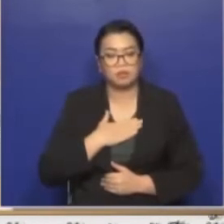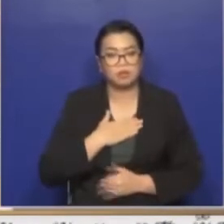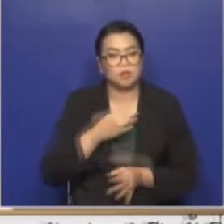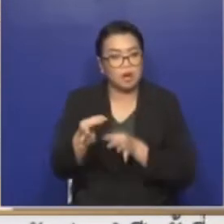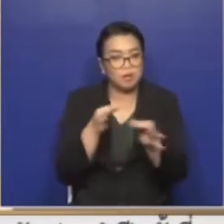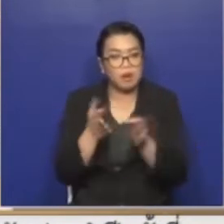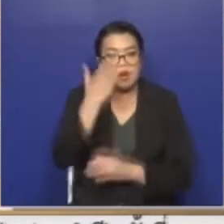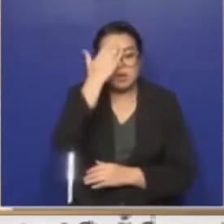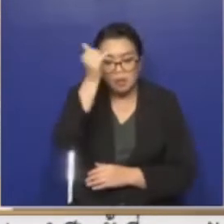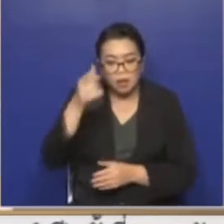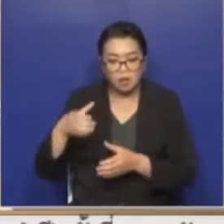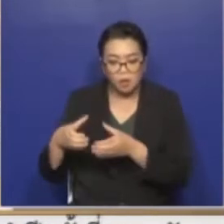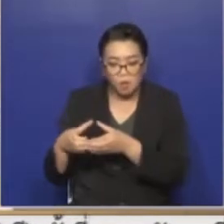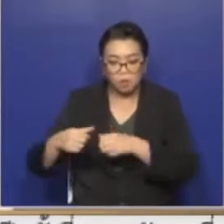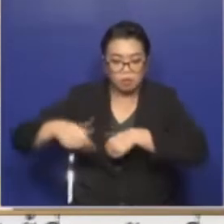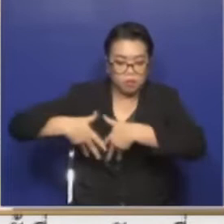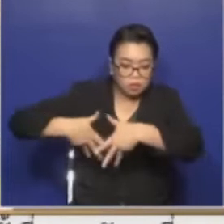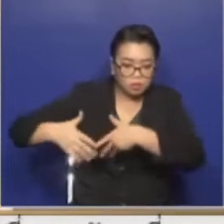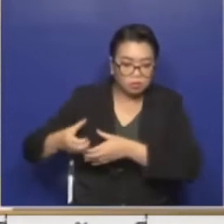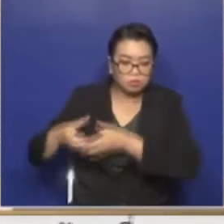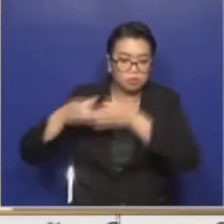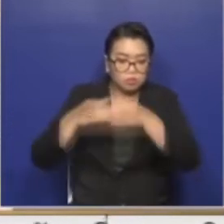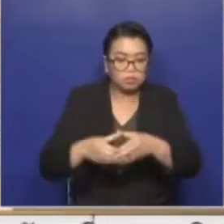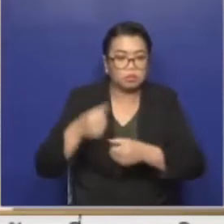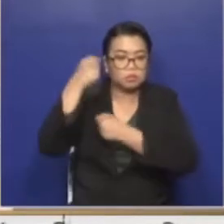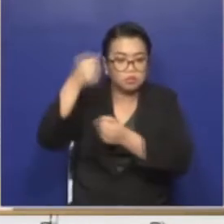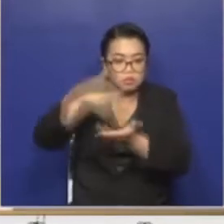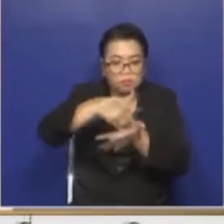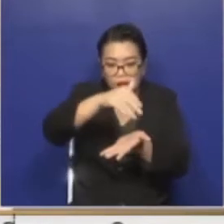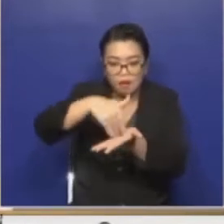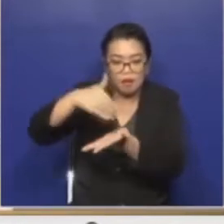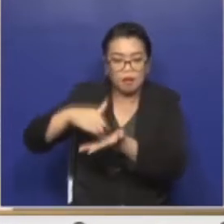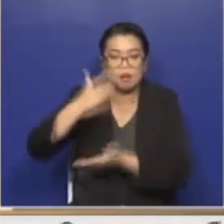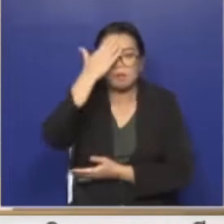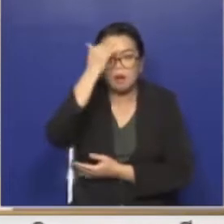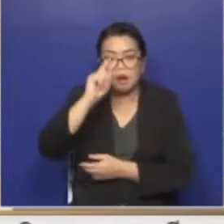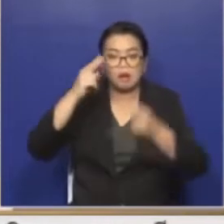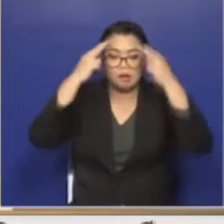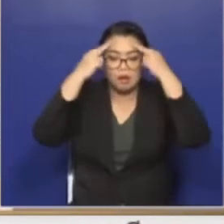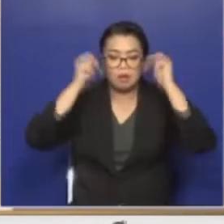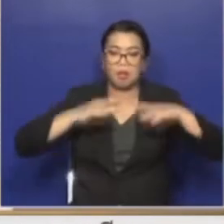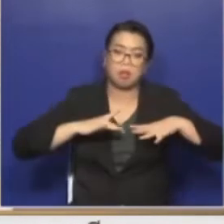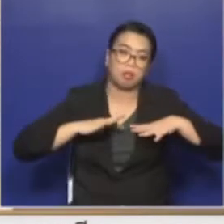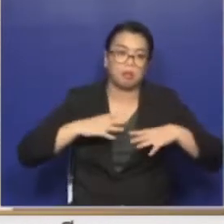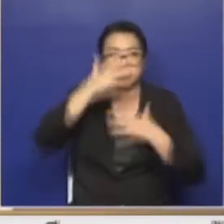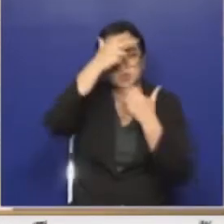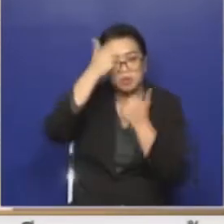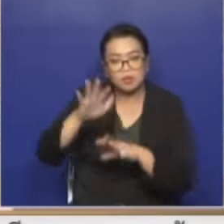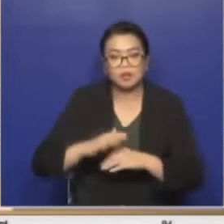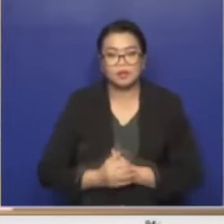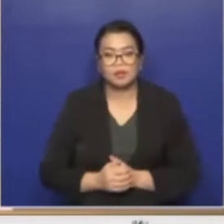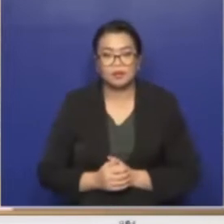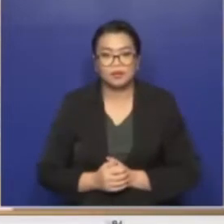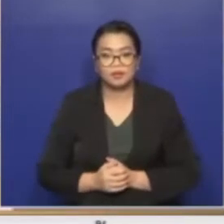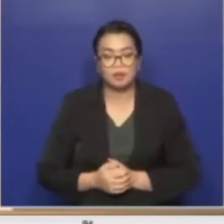มีคนออกมาไล่ท่านนายกเพราะว่าท่านนายกเนี่ยเพิกเฉยครับแล้วก็ไม่ปฏิบัติ